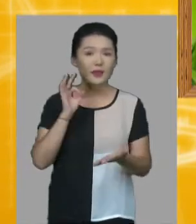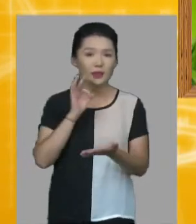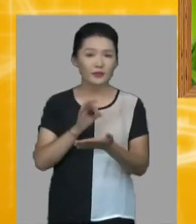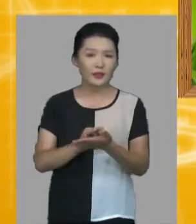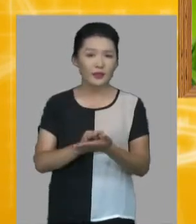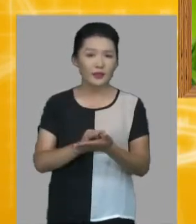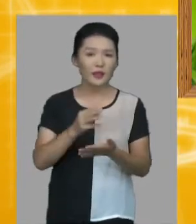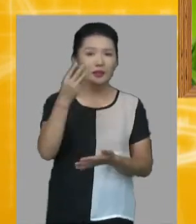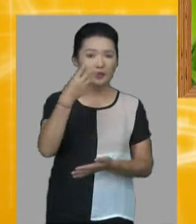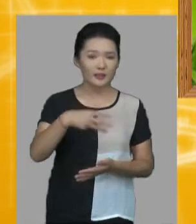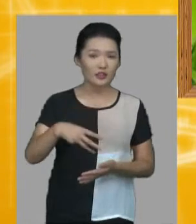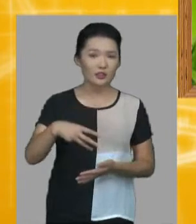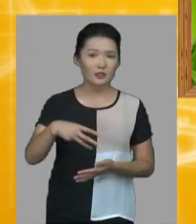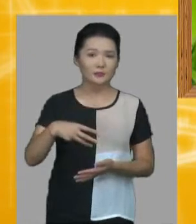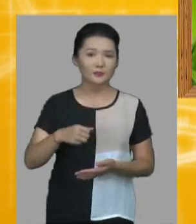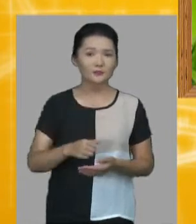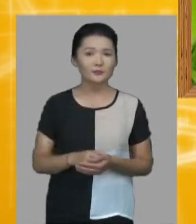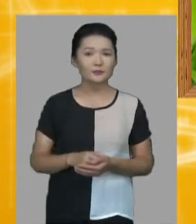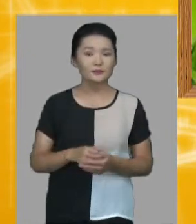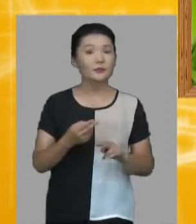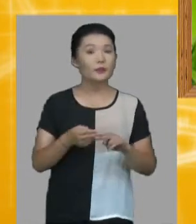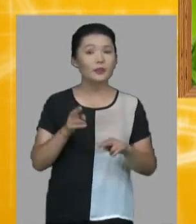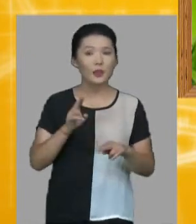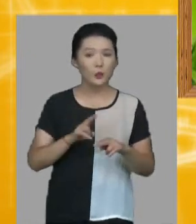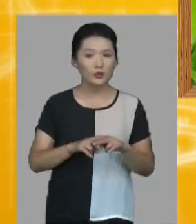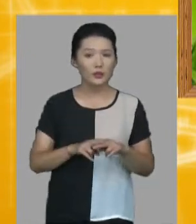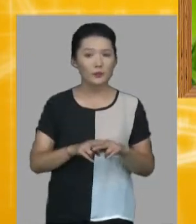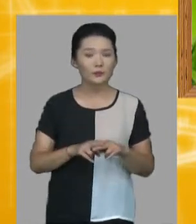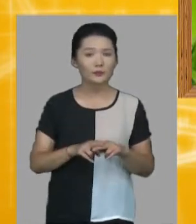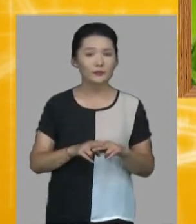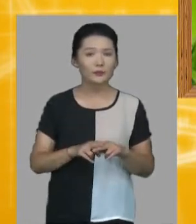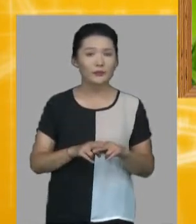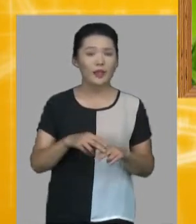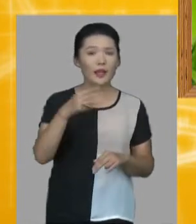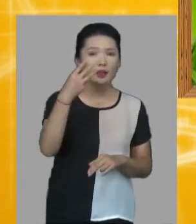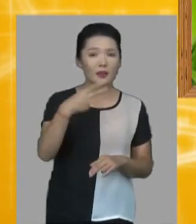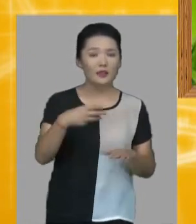Ответ 30. Потому что